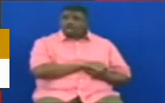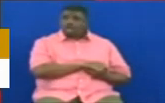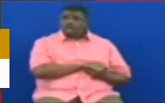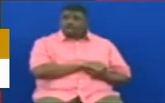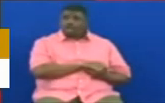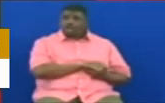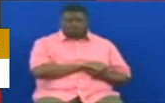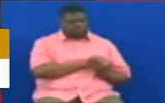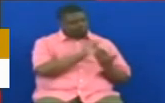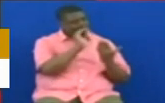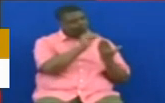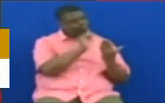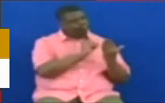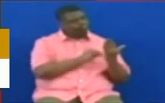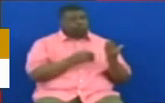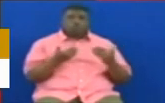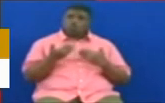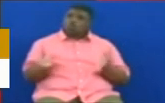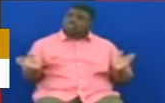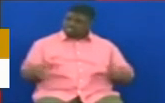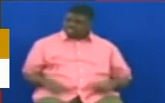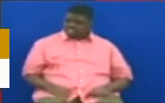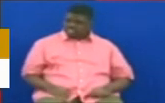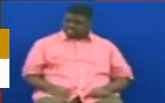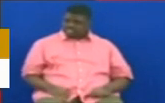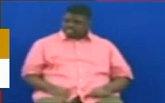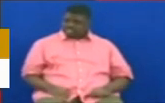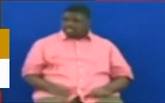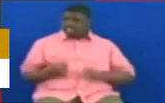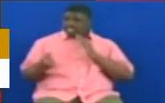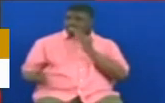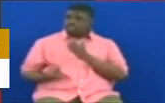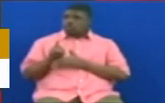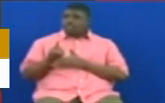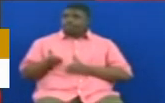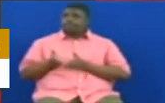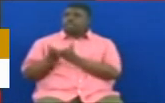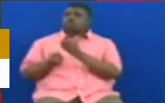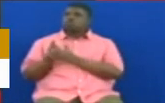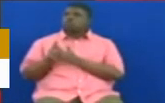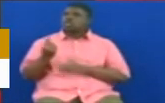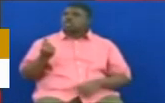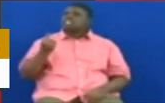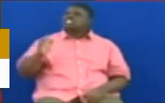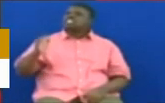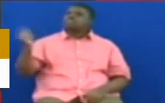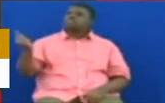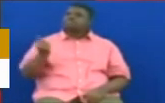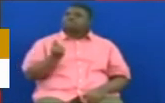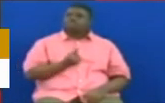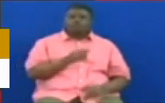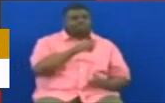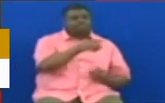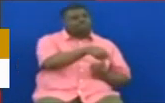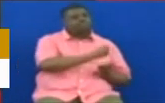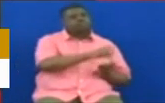ambayo imeainisha wazi kwamba inapotokea meli kutoka nje zinapovua kwenye maji yetu ya bahari kuu